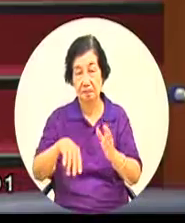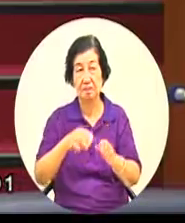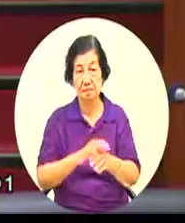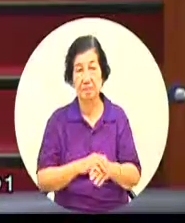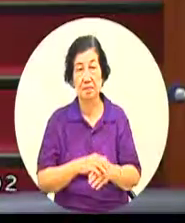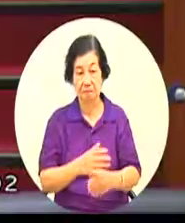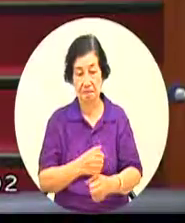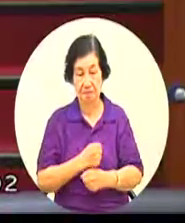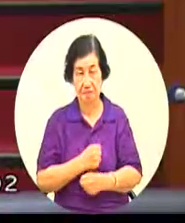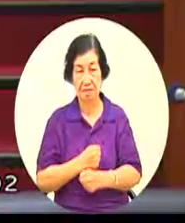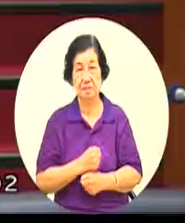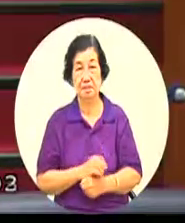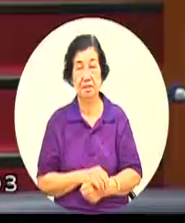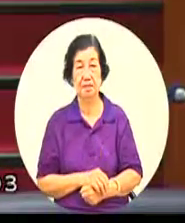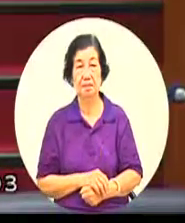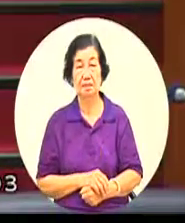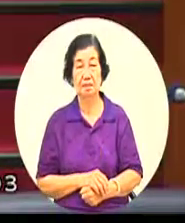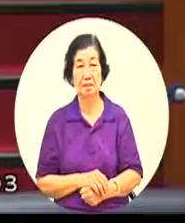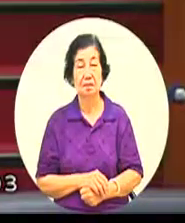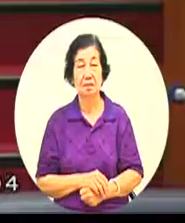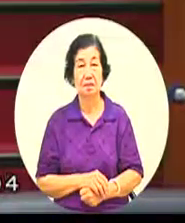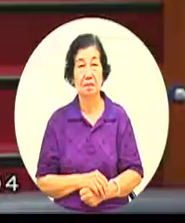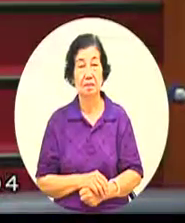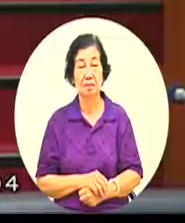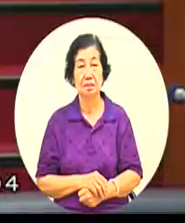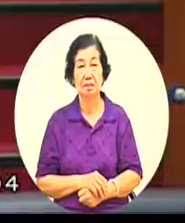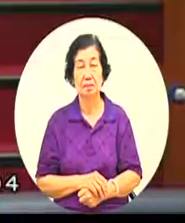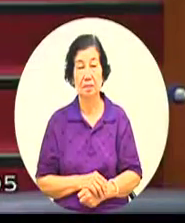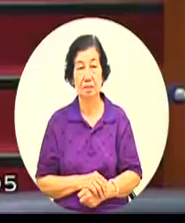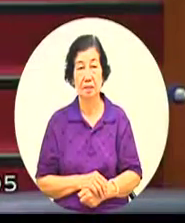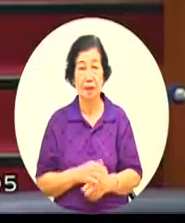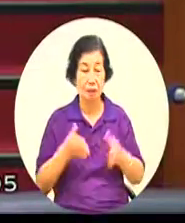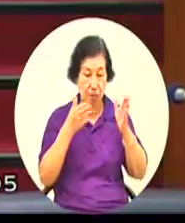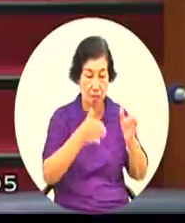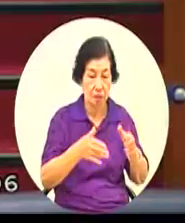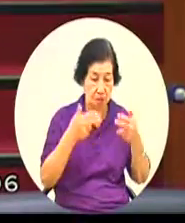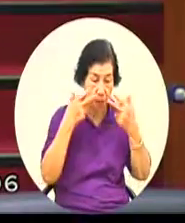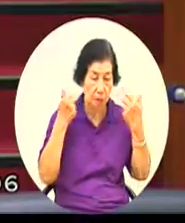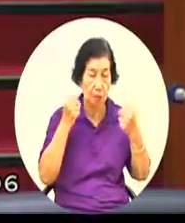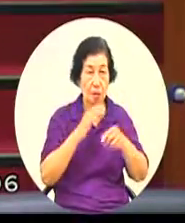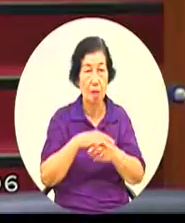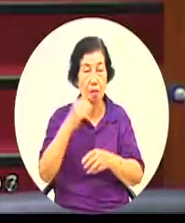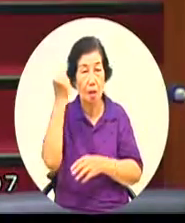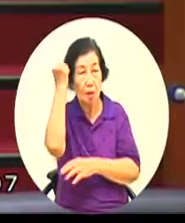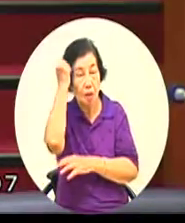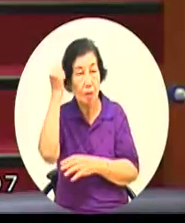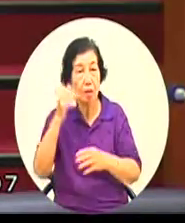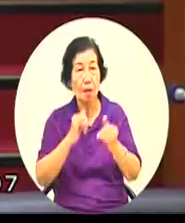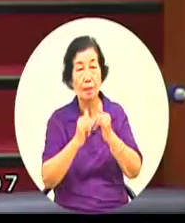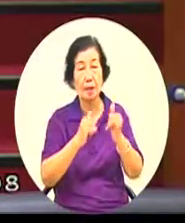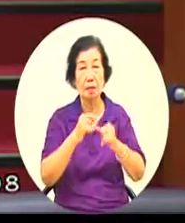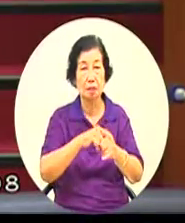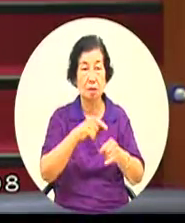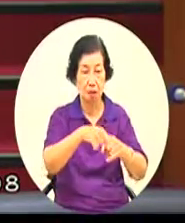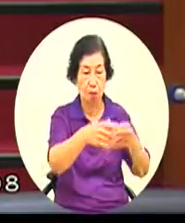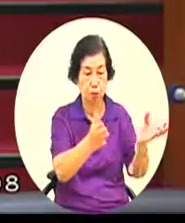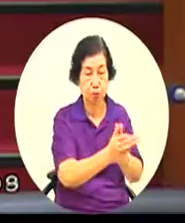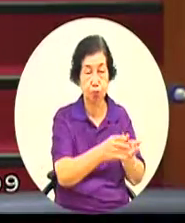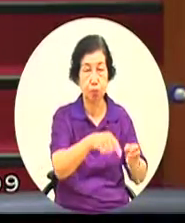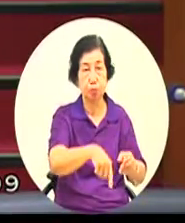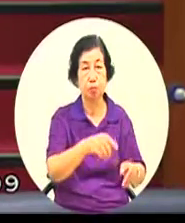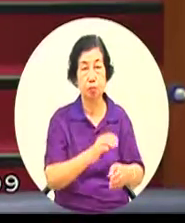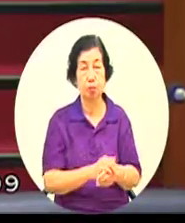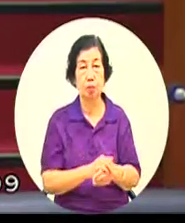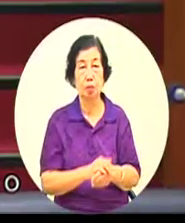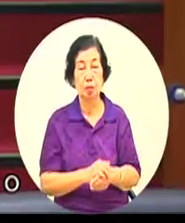哈。那这个是针对我们原住民的部分了哈。那在我们教育